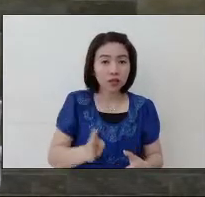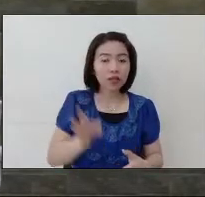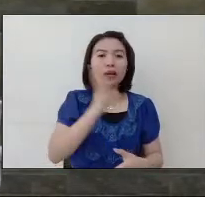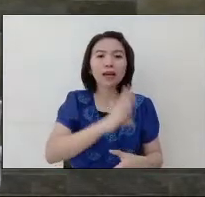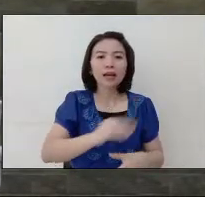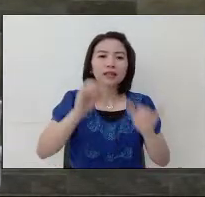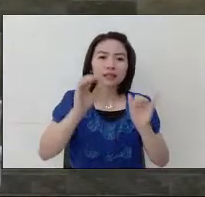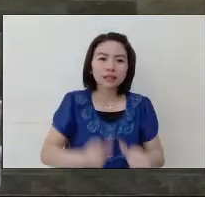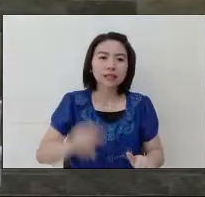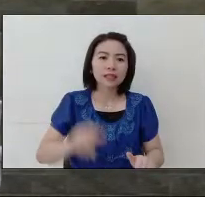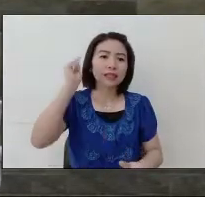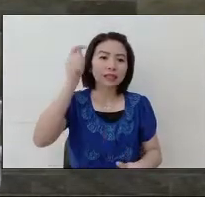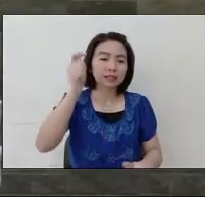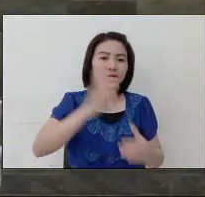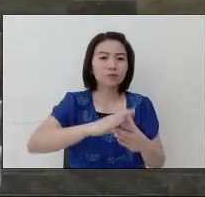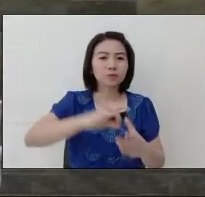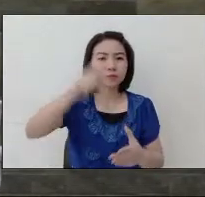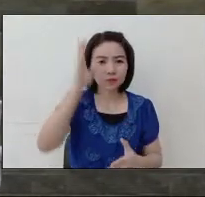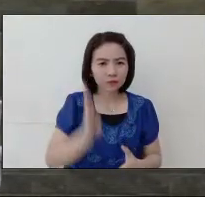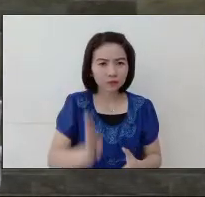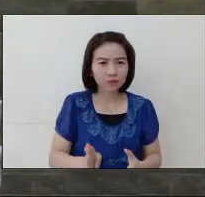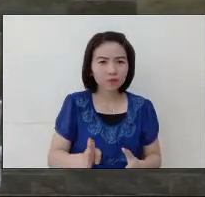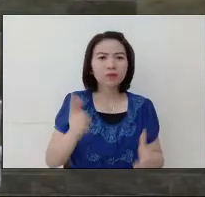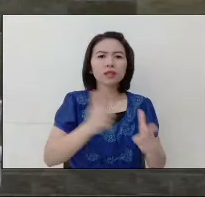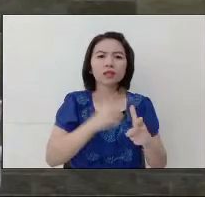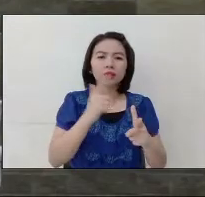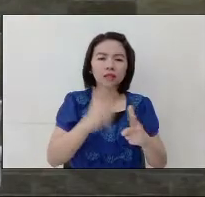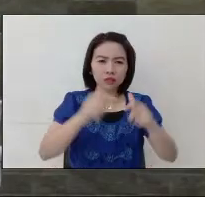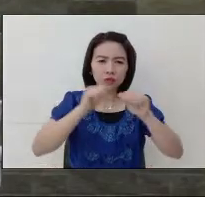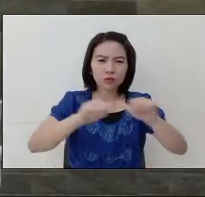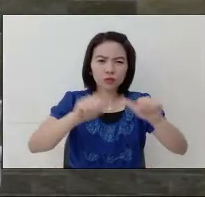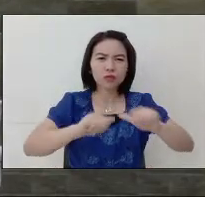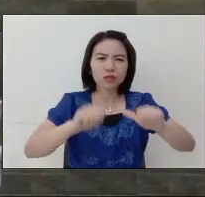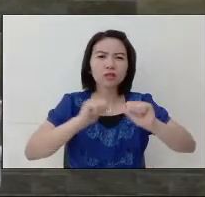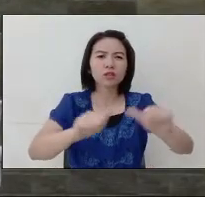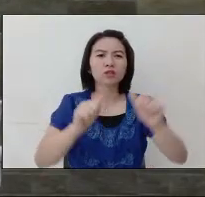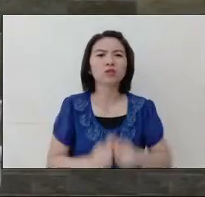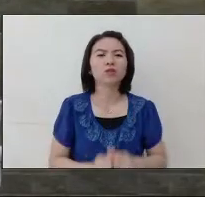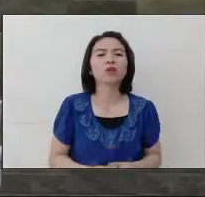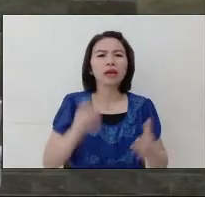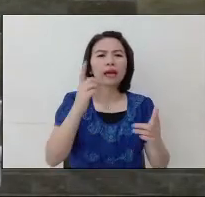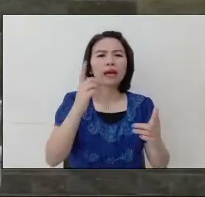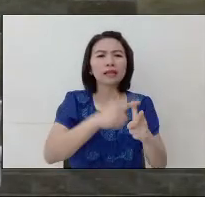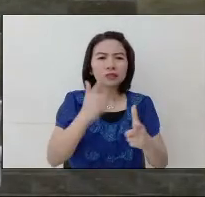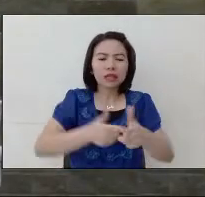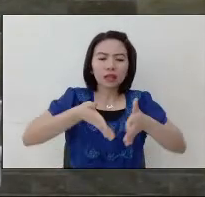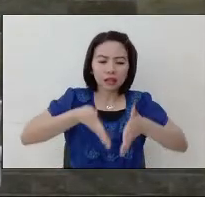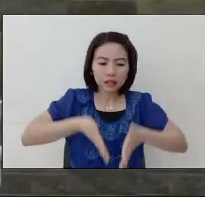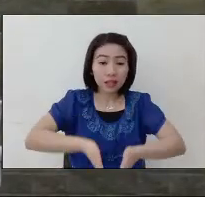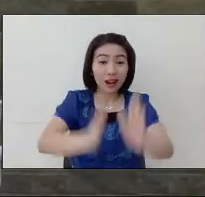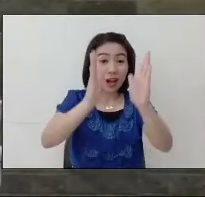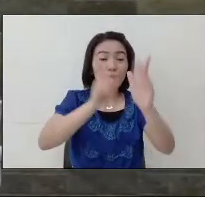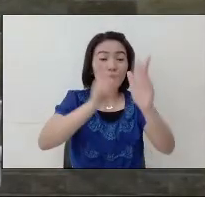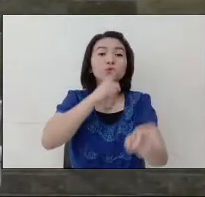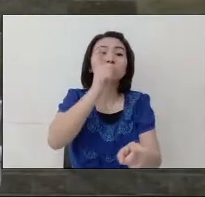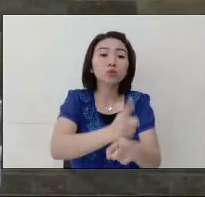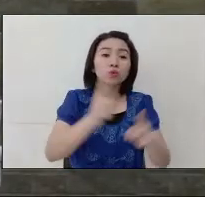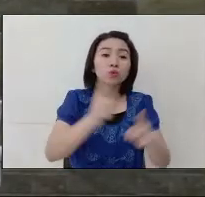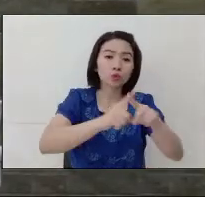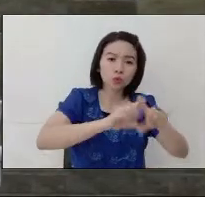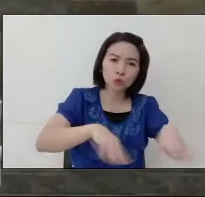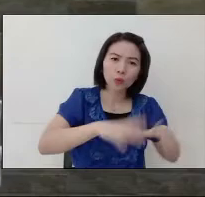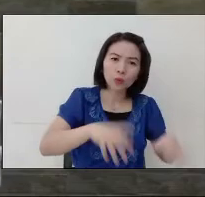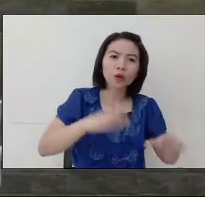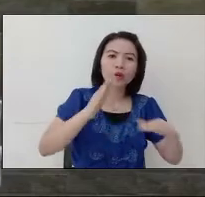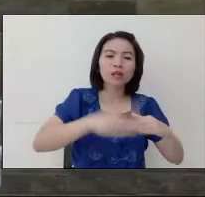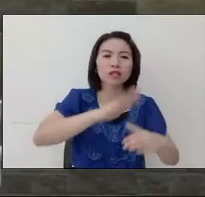Panginoong Jesucristo, then magpatuloy kayo na maghayaan nyo yung katotohanan mag-work and work and work and work sa